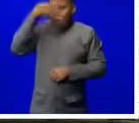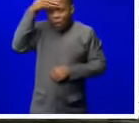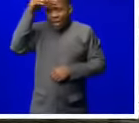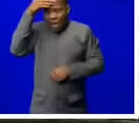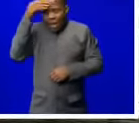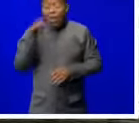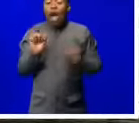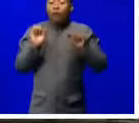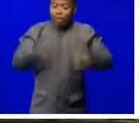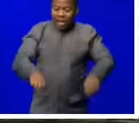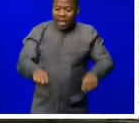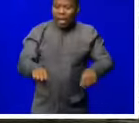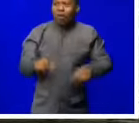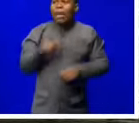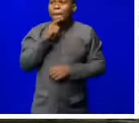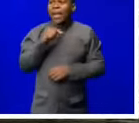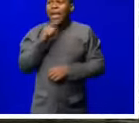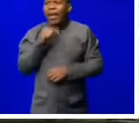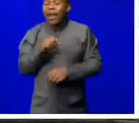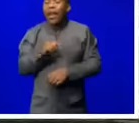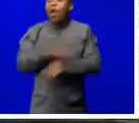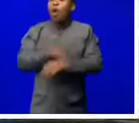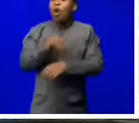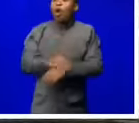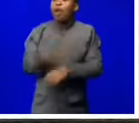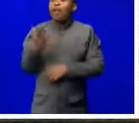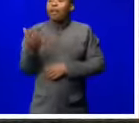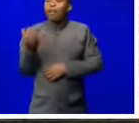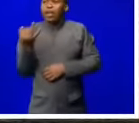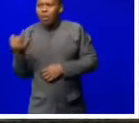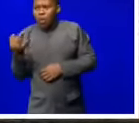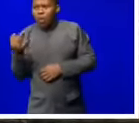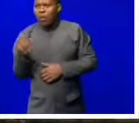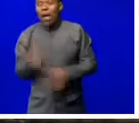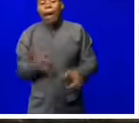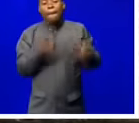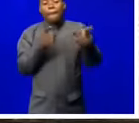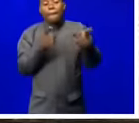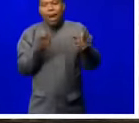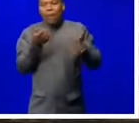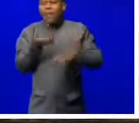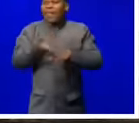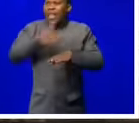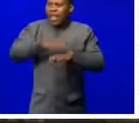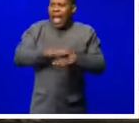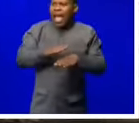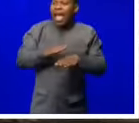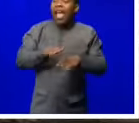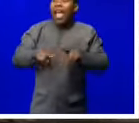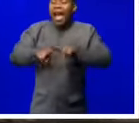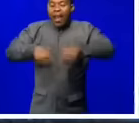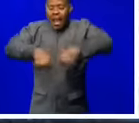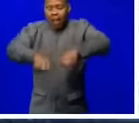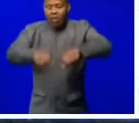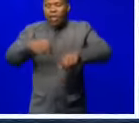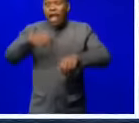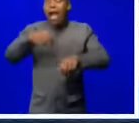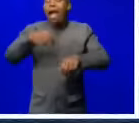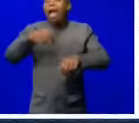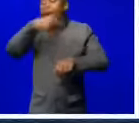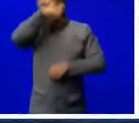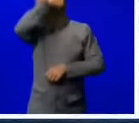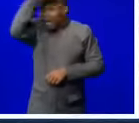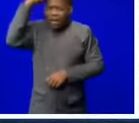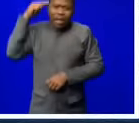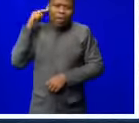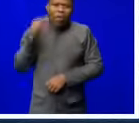awuvumile umbiko wokuthi kunendvodza leneminyaka lengu 52 letujulwe yashona kaluhleko ngemgcibelo ebusuku sifikile